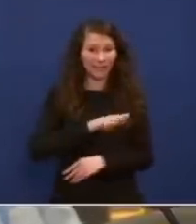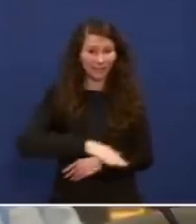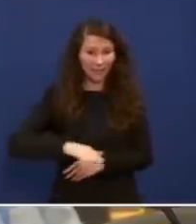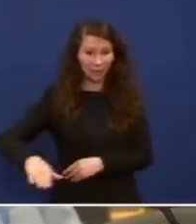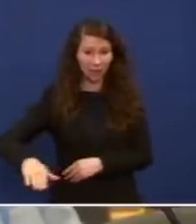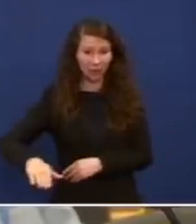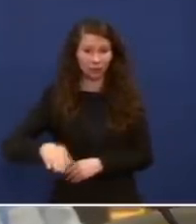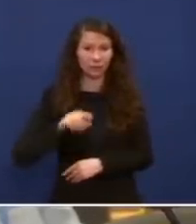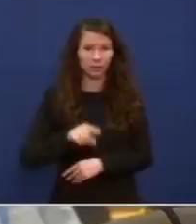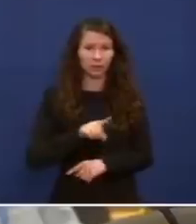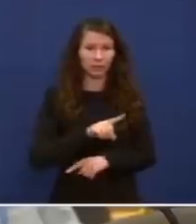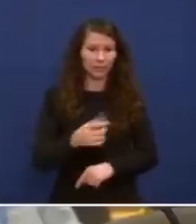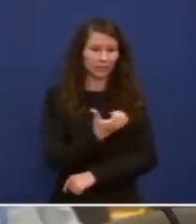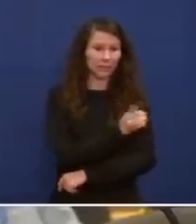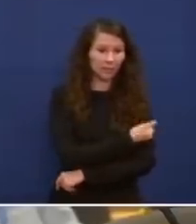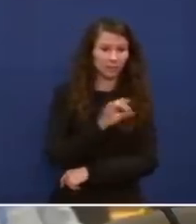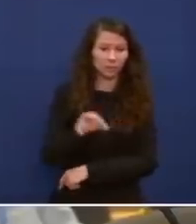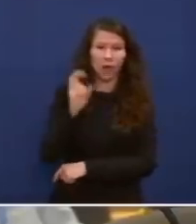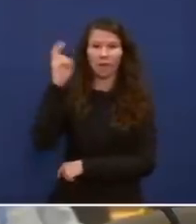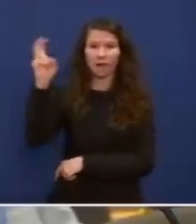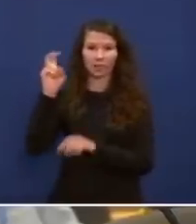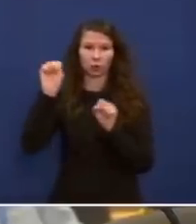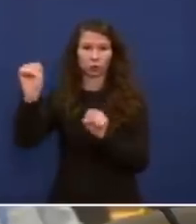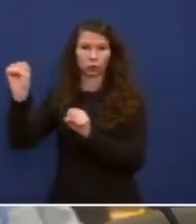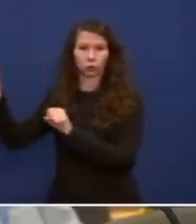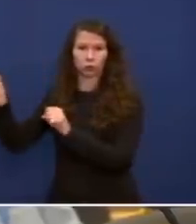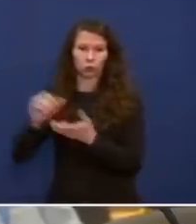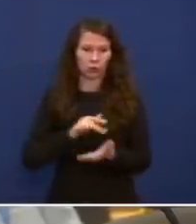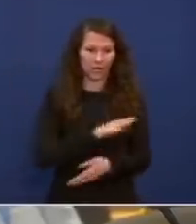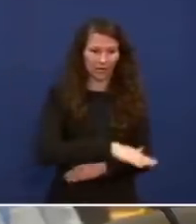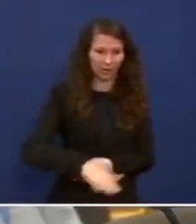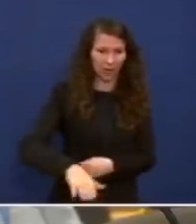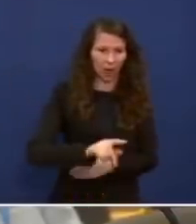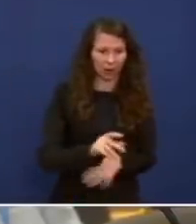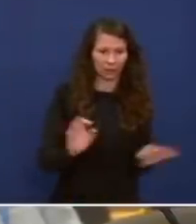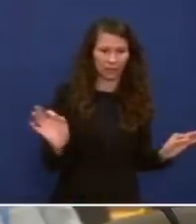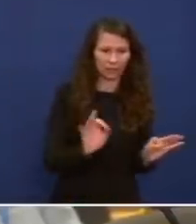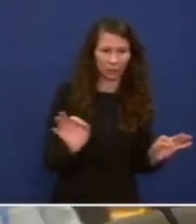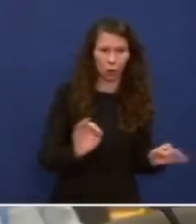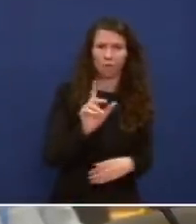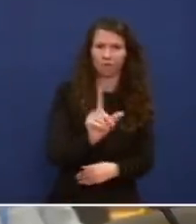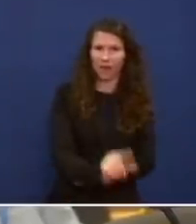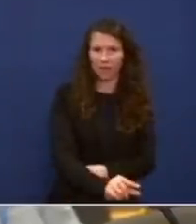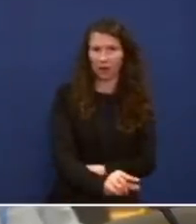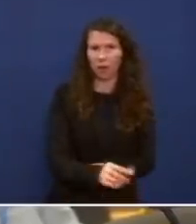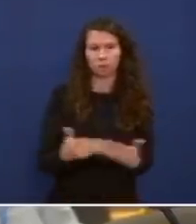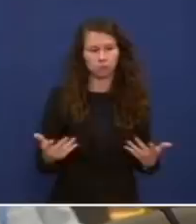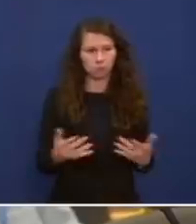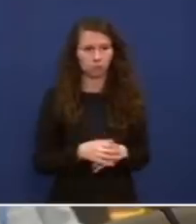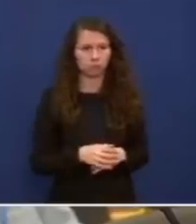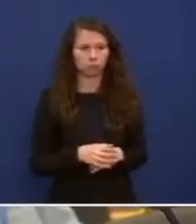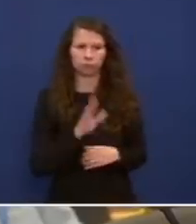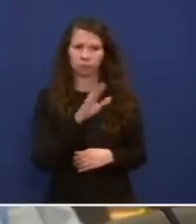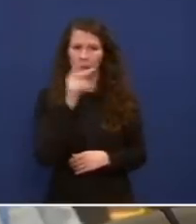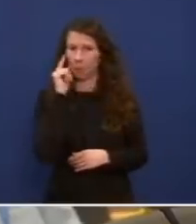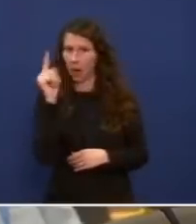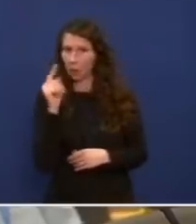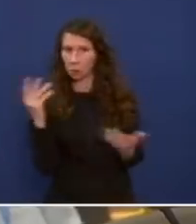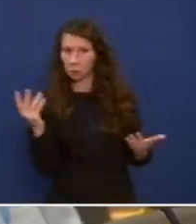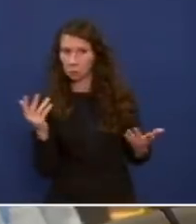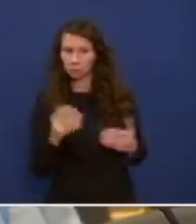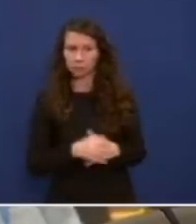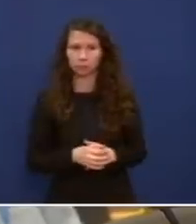nicht dafür impft, um die Erwachsenen zu schützen, weil das Risiko bei Kindern ja nicht so groß ist. Wie stehen Sie dazu und wie sind die